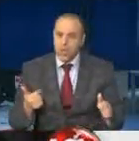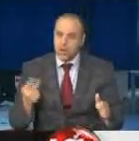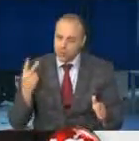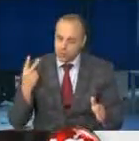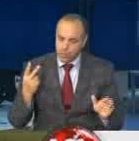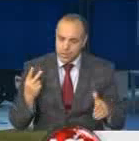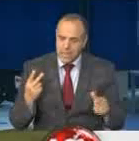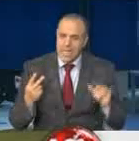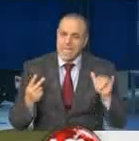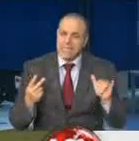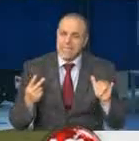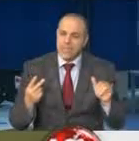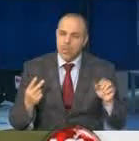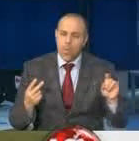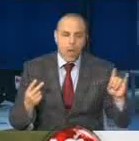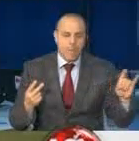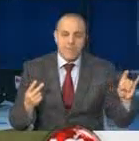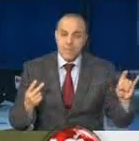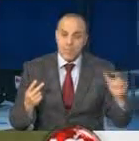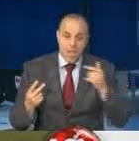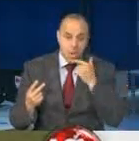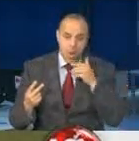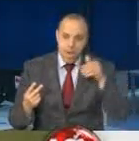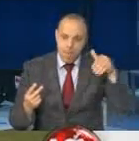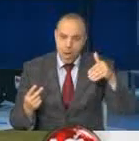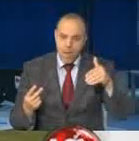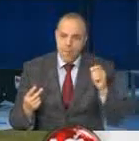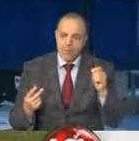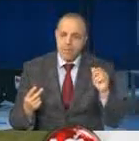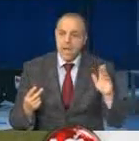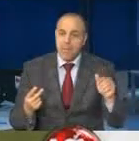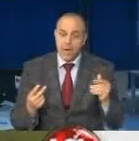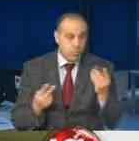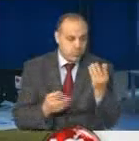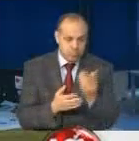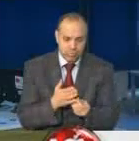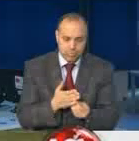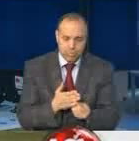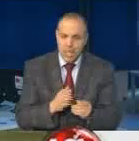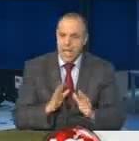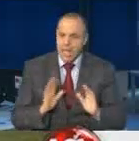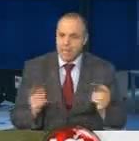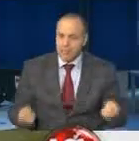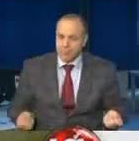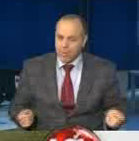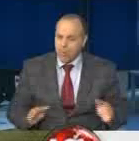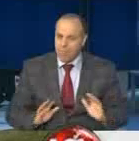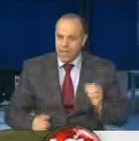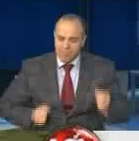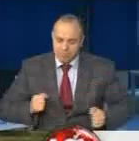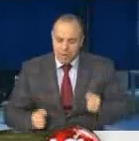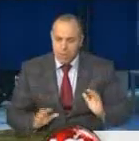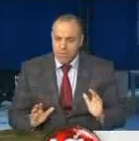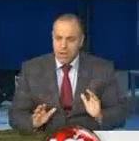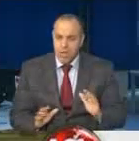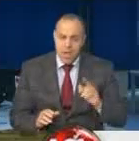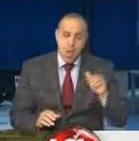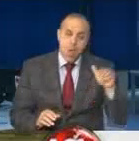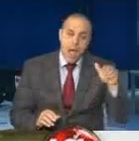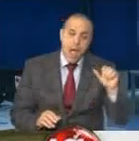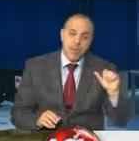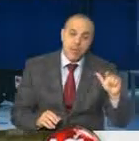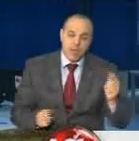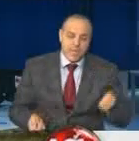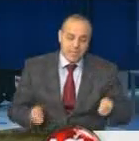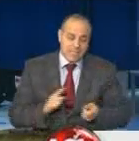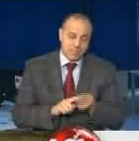للاعبين ياسين الخنيسي وحمزة الأحمر ومحمد أمين بن عمر الذين اكتفوا بالعدو. فيما خضع أيمن عبد النور إلى